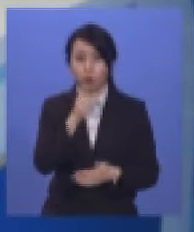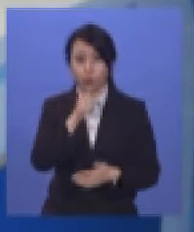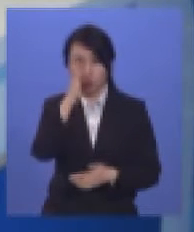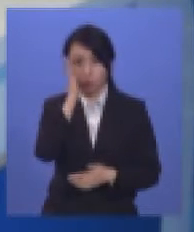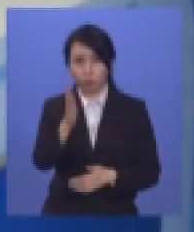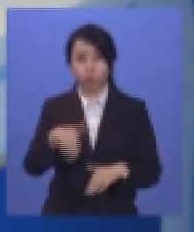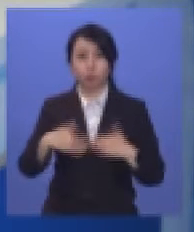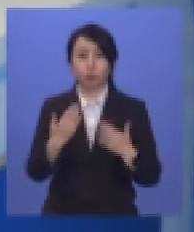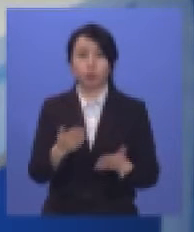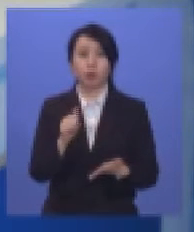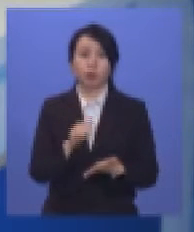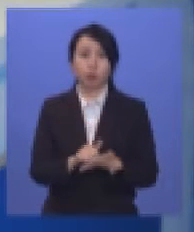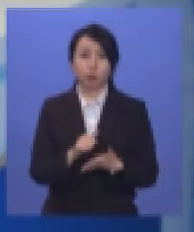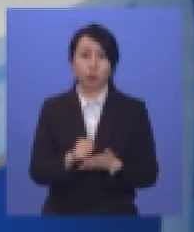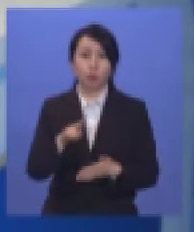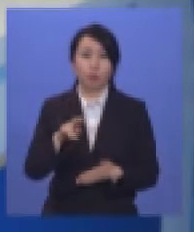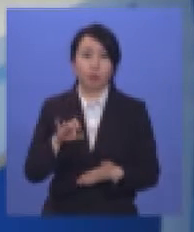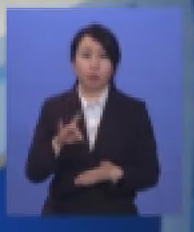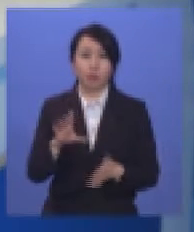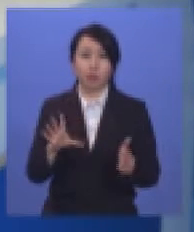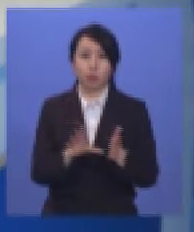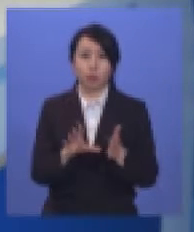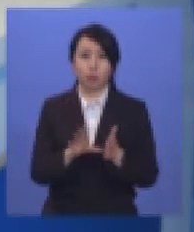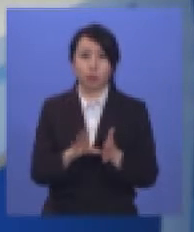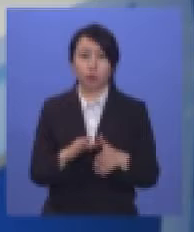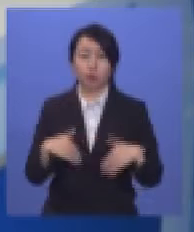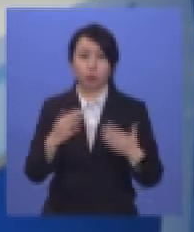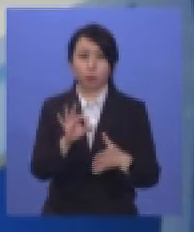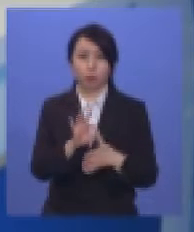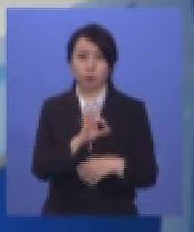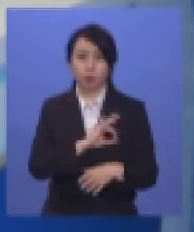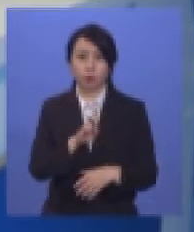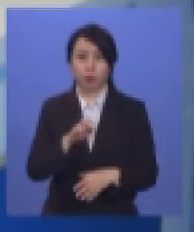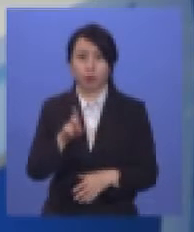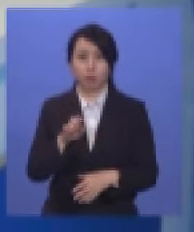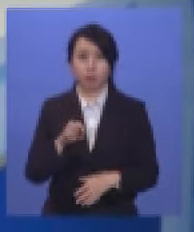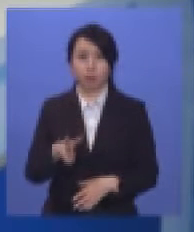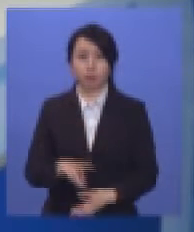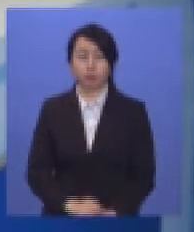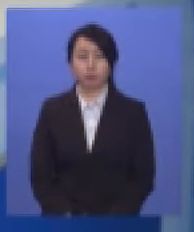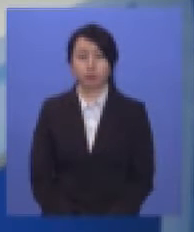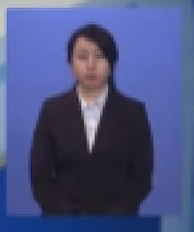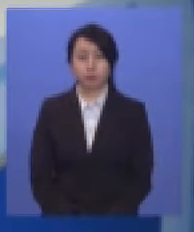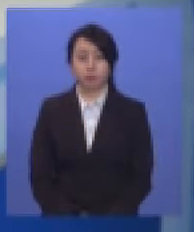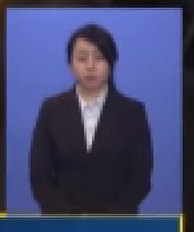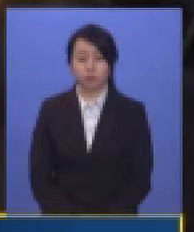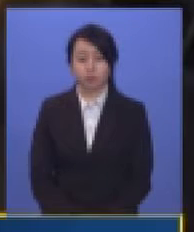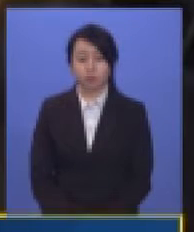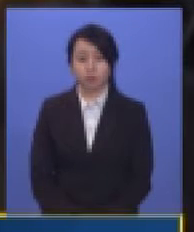течение 3 месяцев будут принимать макулатуру, пластик и электронные отходы в пользу приюта «Белый Бим». Подробности